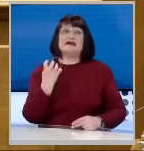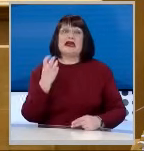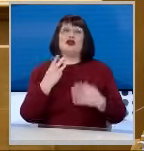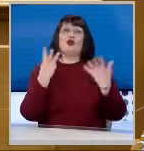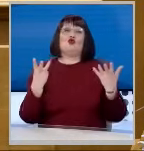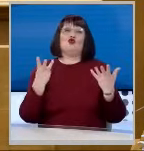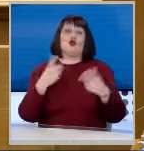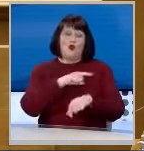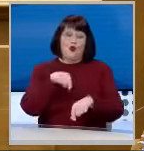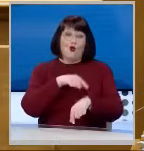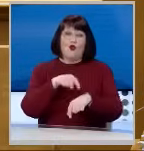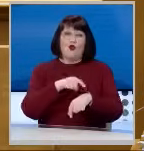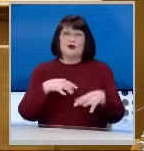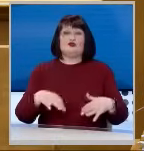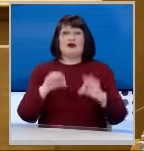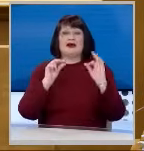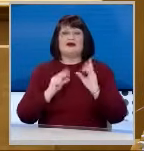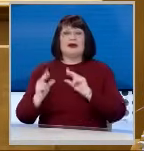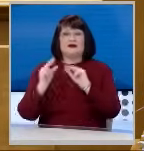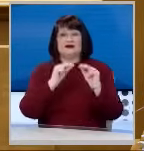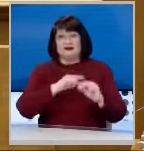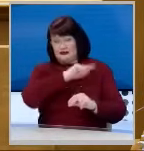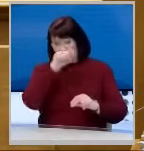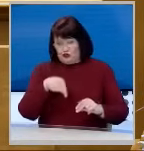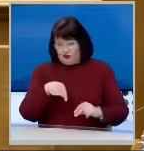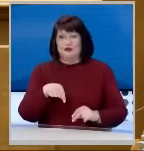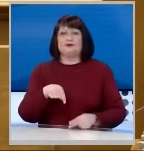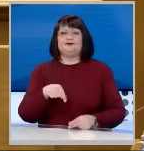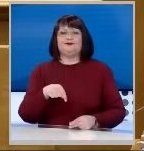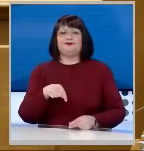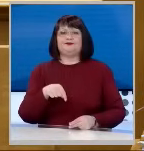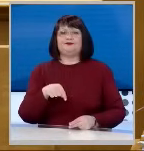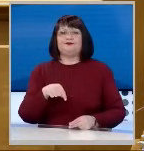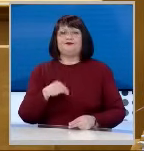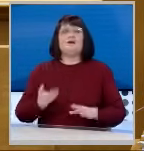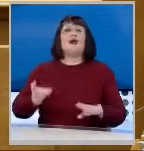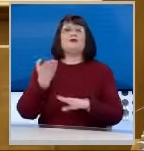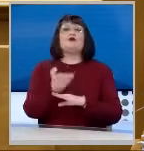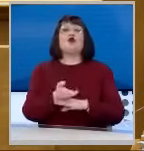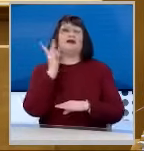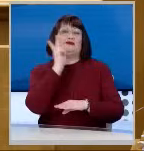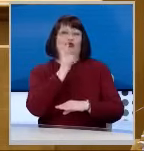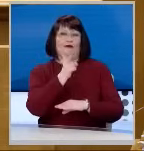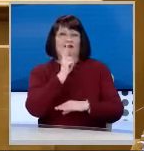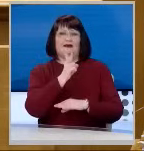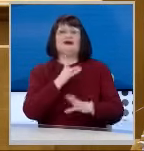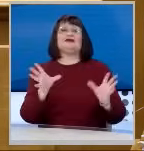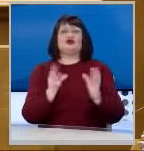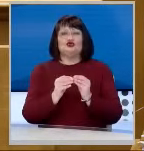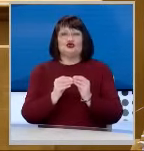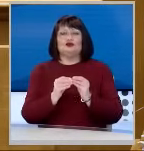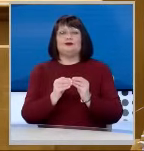ώρες από την της συζήτησης για την πρόταση μομφής που συνδέεται